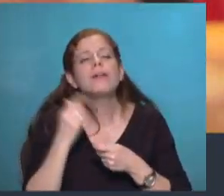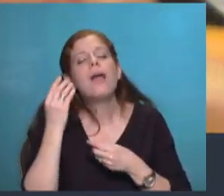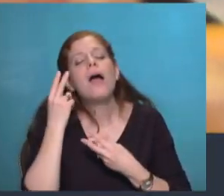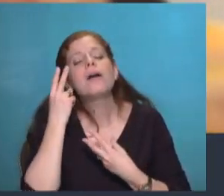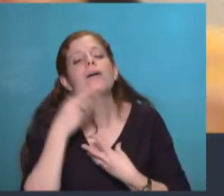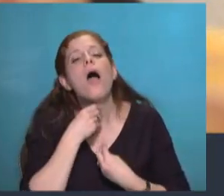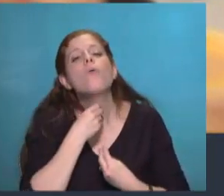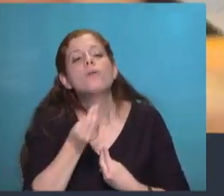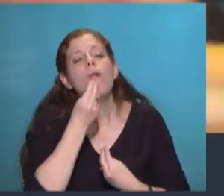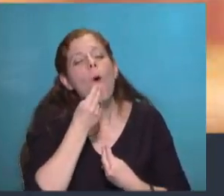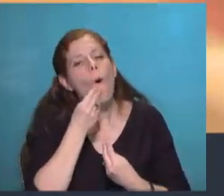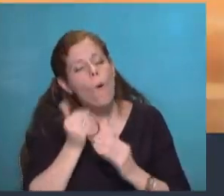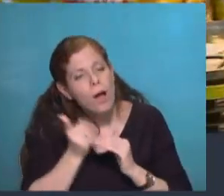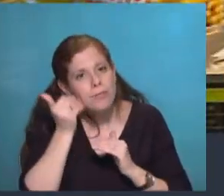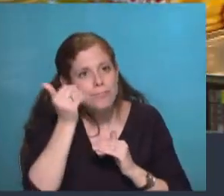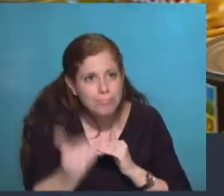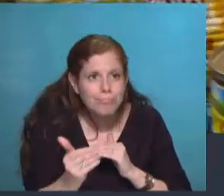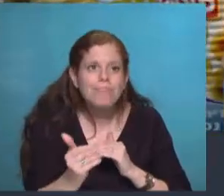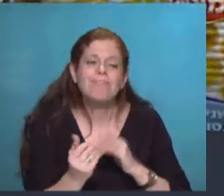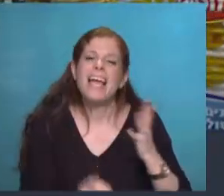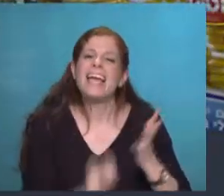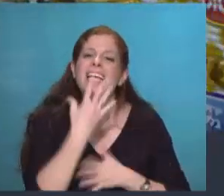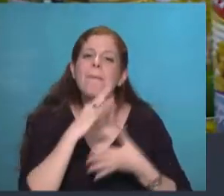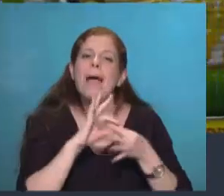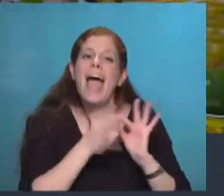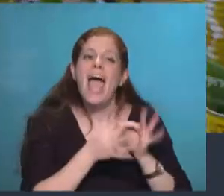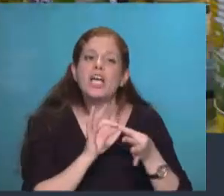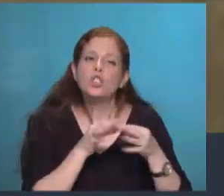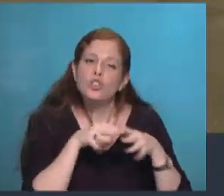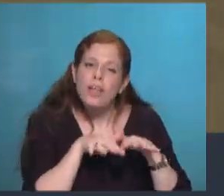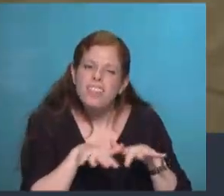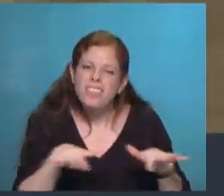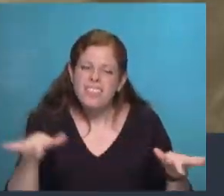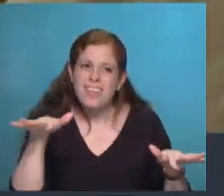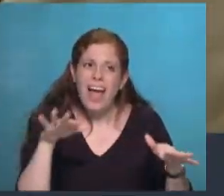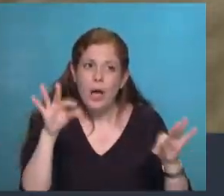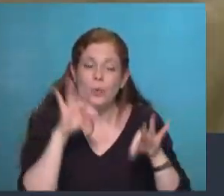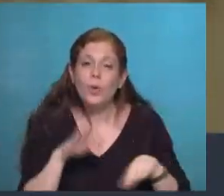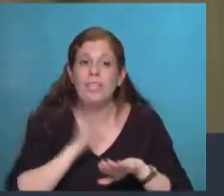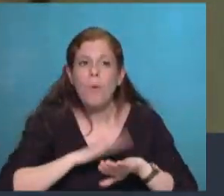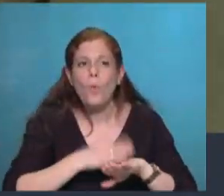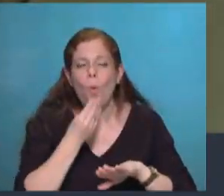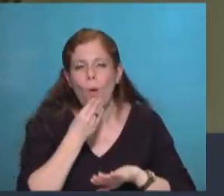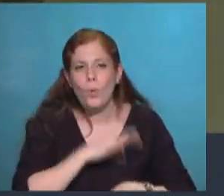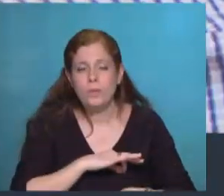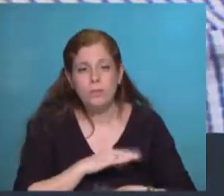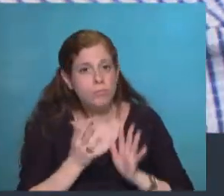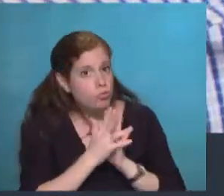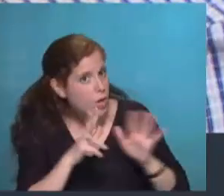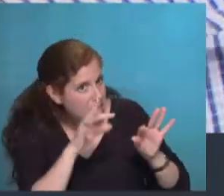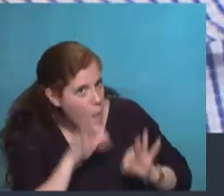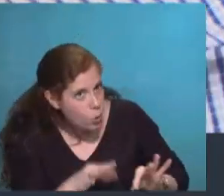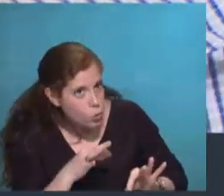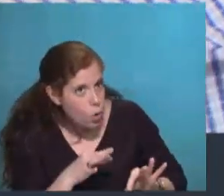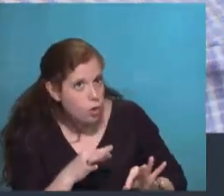אימא, צעד אחד קדימה, והקים רשת חנויות המתמחה באוכל רוסי. רשת של 18 חנויות.